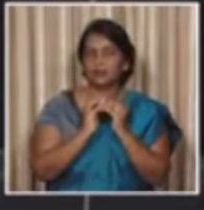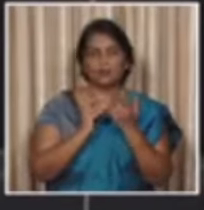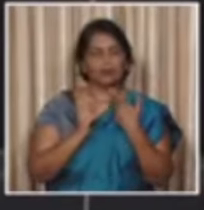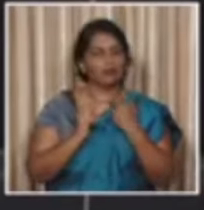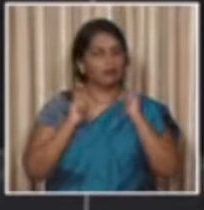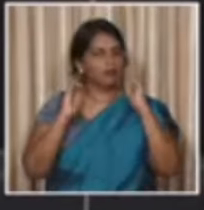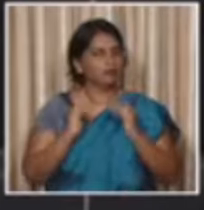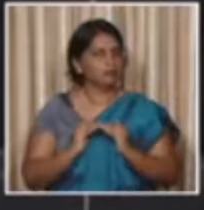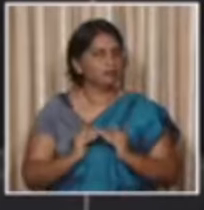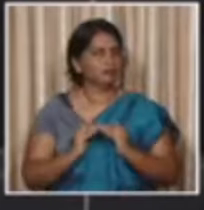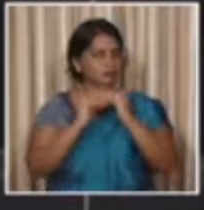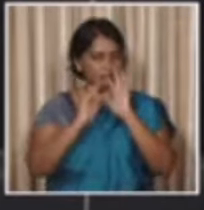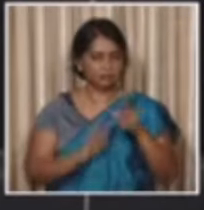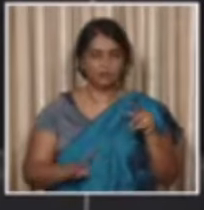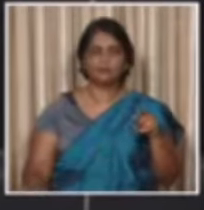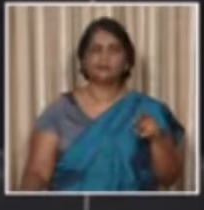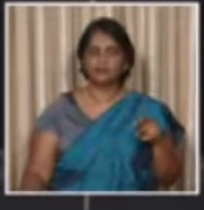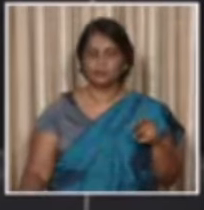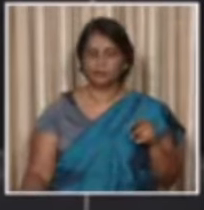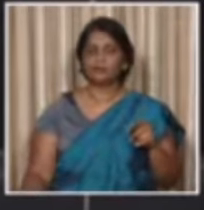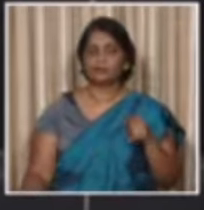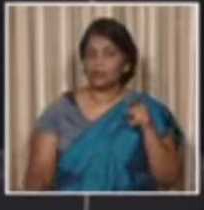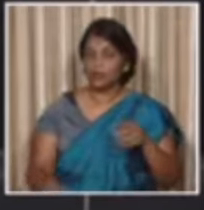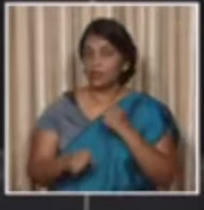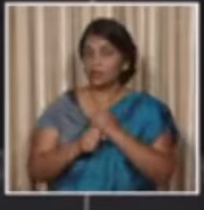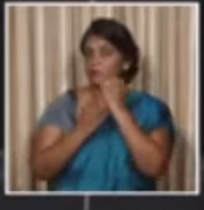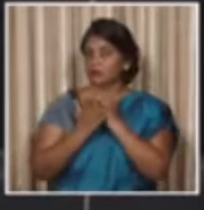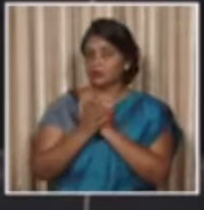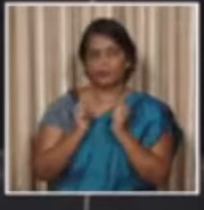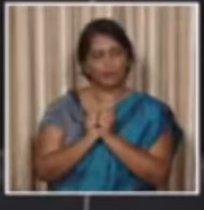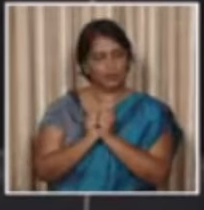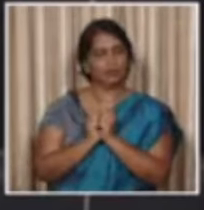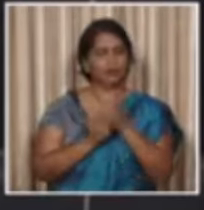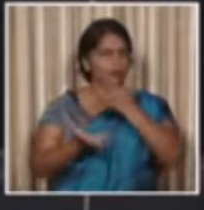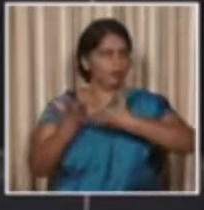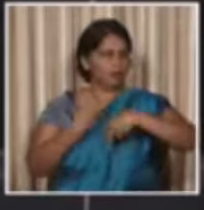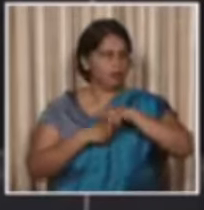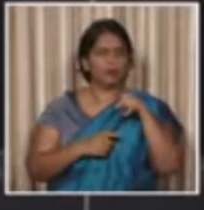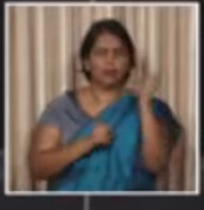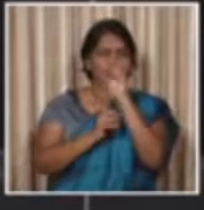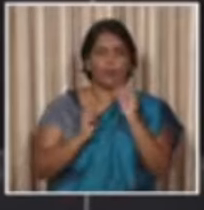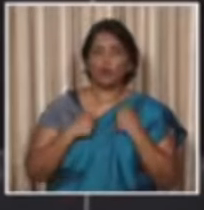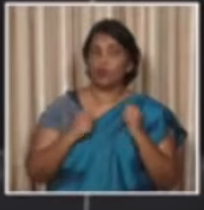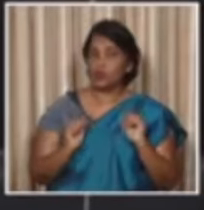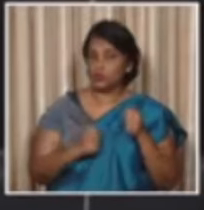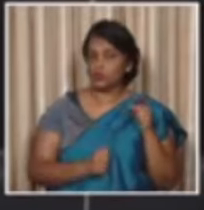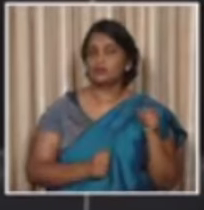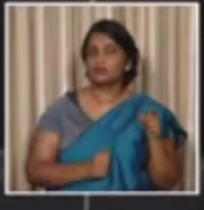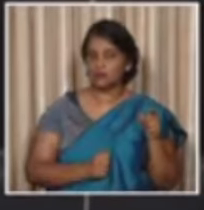වර්ධනයකට පරිවර්තනය කරලා තිබෙන මේ ආණ්ඩුවේ කටයුතු අවුල් කිරීමේ එකම උත්සාහය තමයි